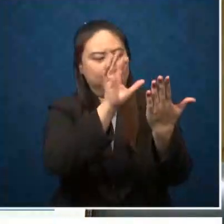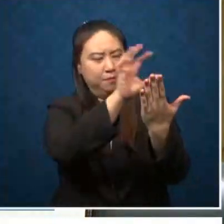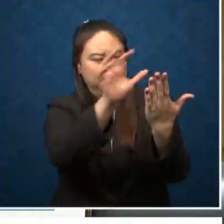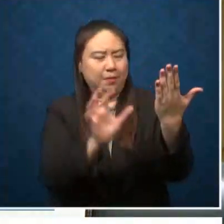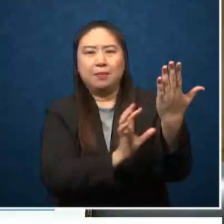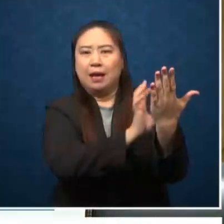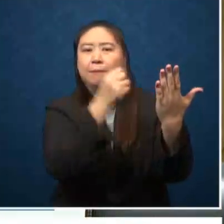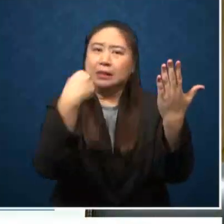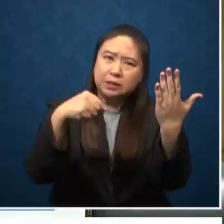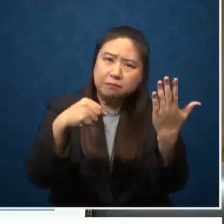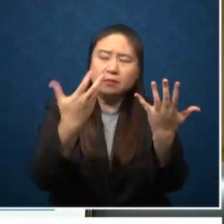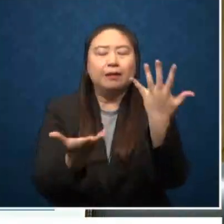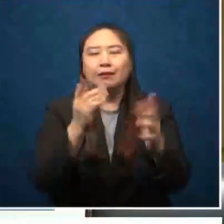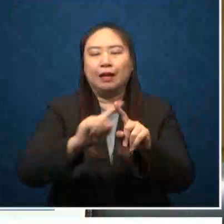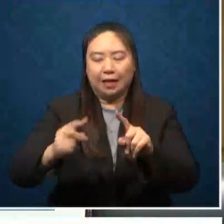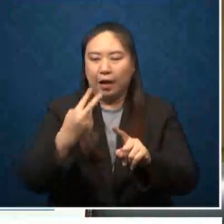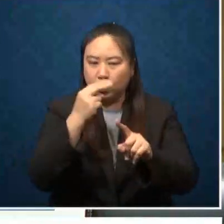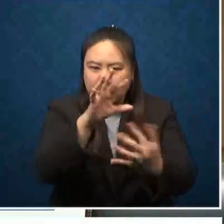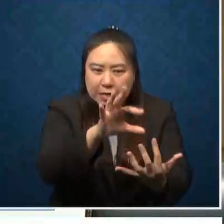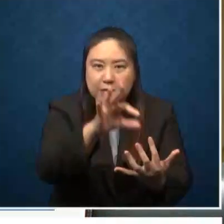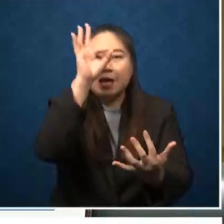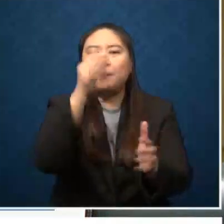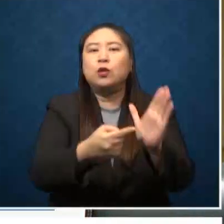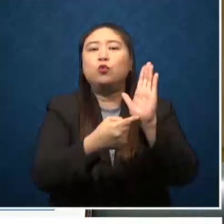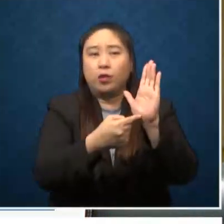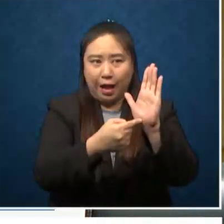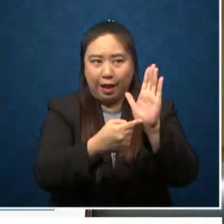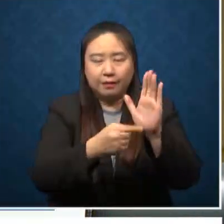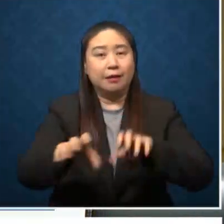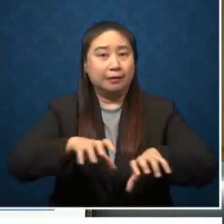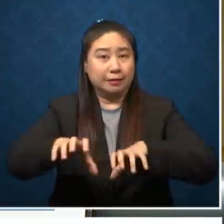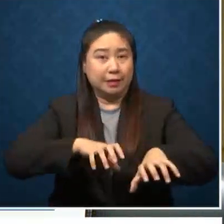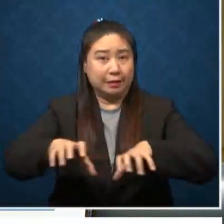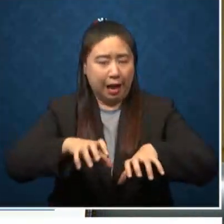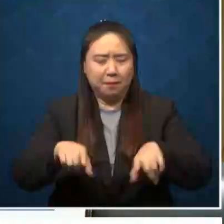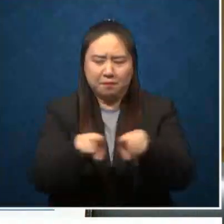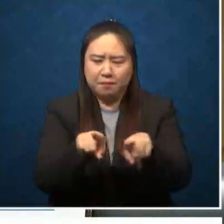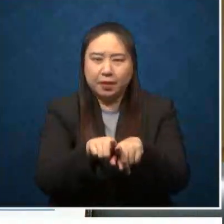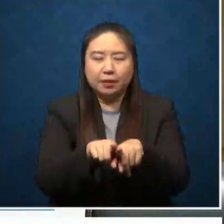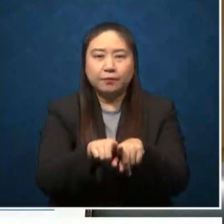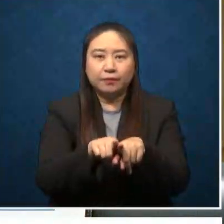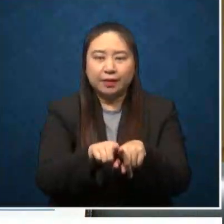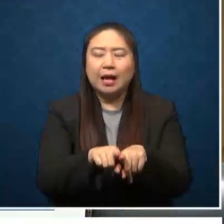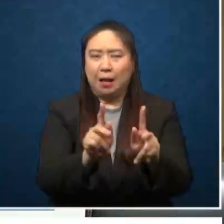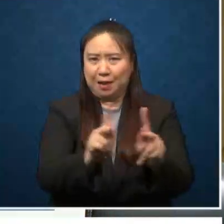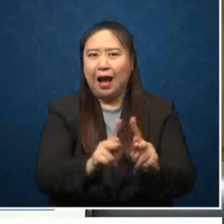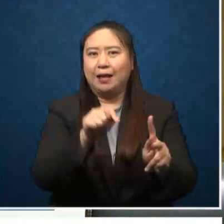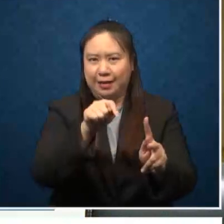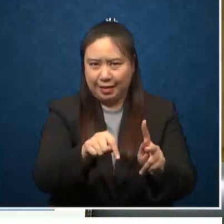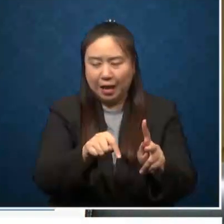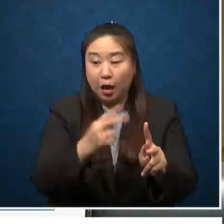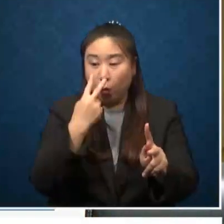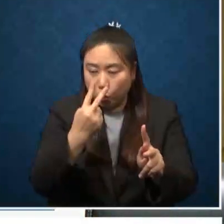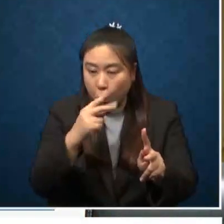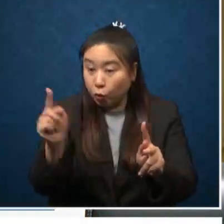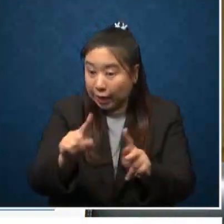มาเป็นระยะสั้นเลิศคือบทเรียนตัวอย่างของการบริหารองค์กรที่เรียกว่ากรรมการหมู่บ้านที่ประสบ